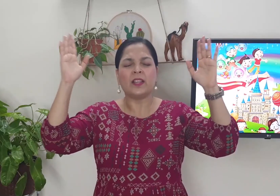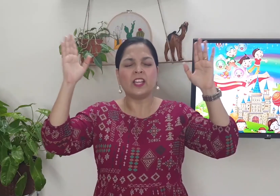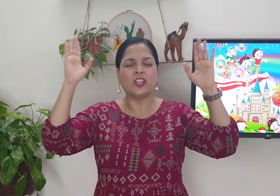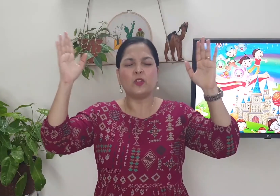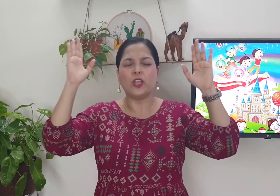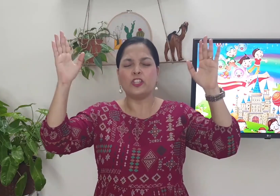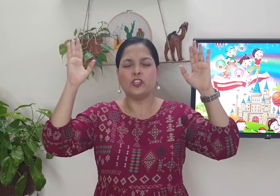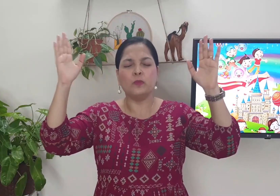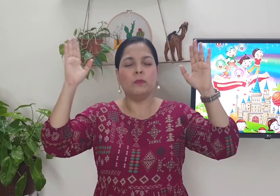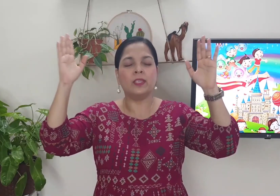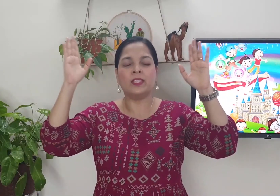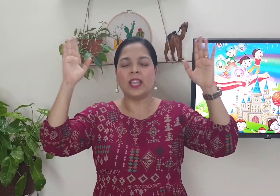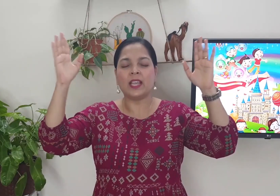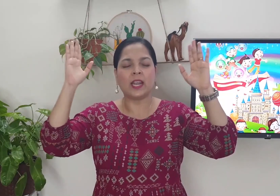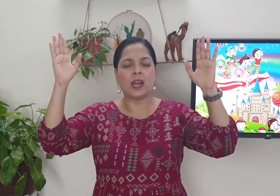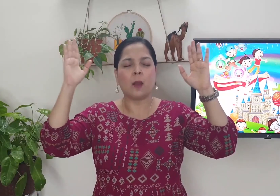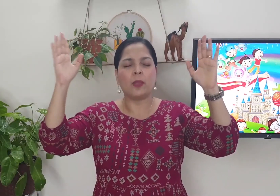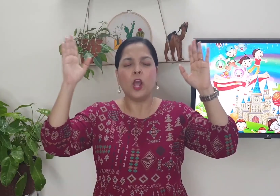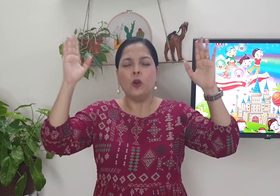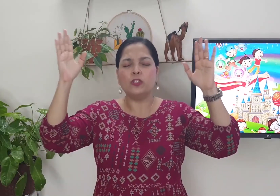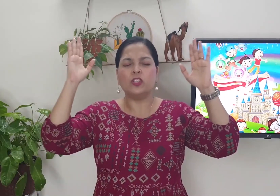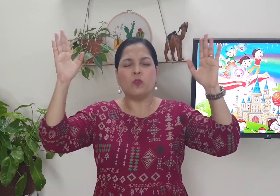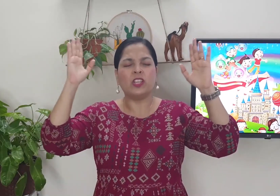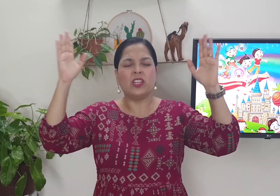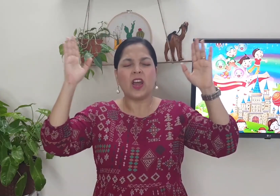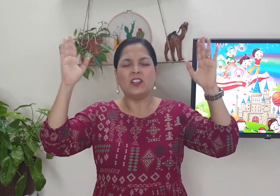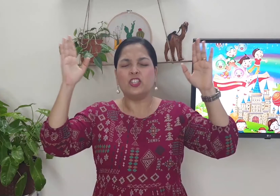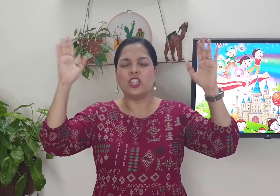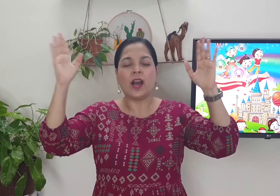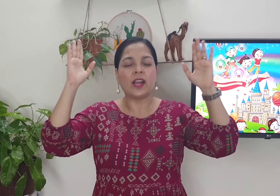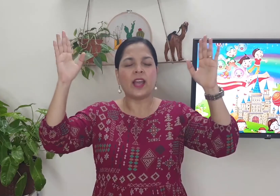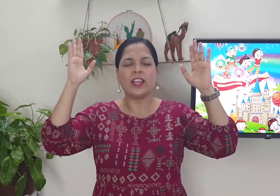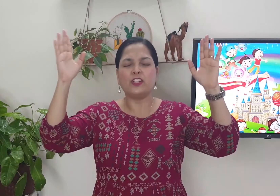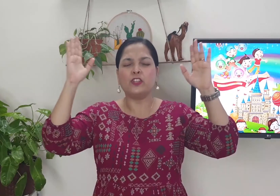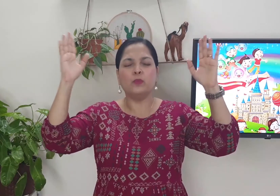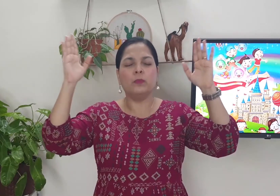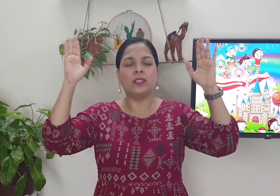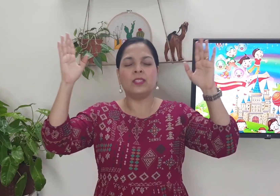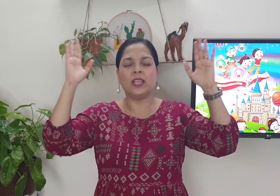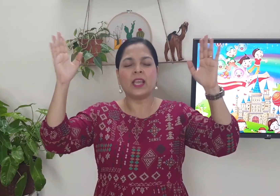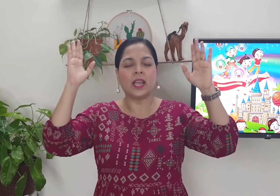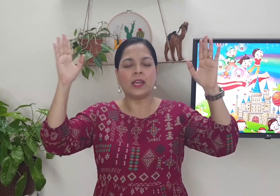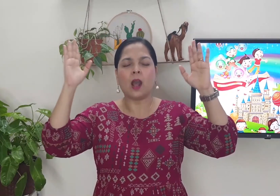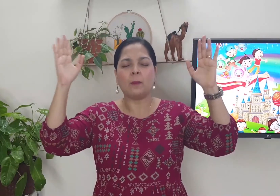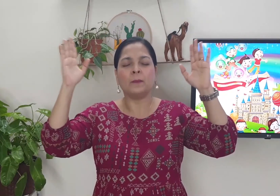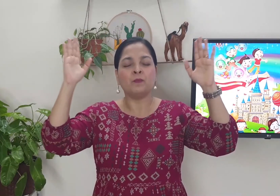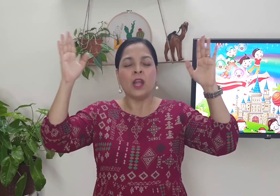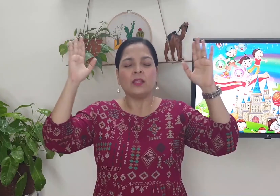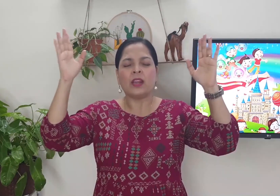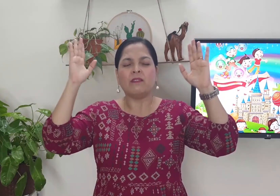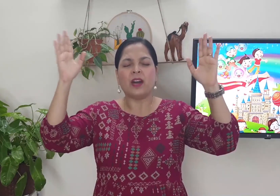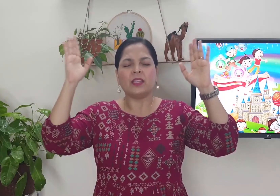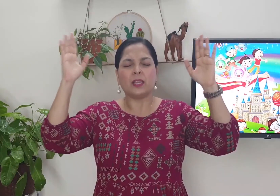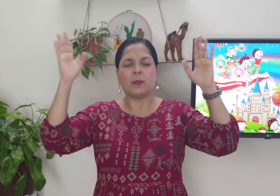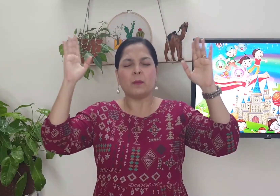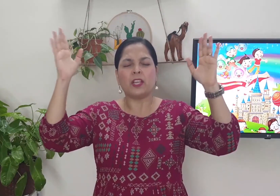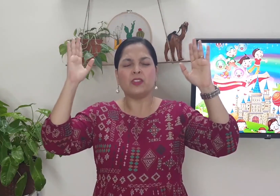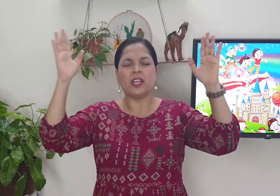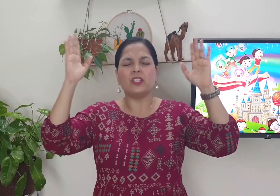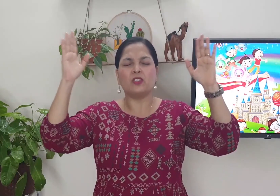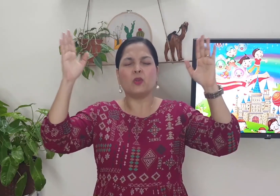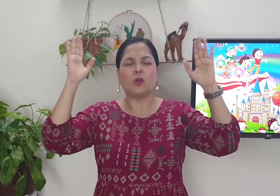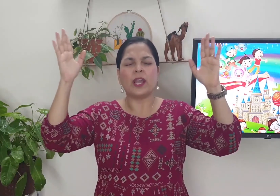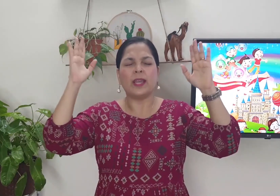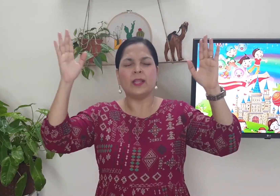चन नावे त्रीबो शाखेला मंद तुमची सामर्थ्य त्यांच्या मध्ये काम करे ते रीबा शाखेला बांधतो. या लेकरांच्या डोक्याच्या केसापासून